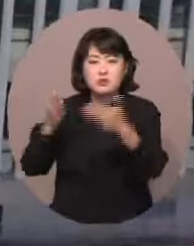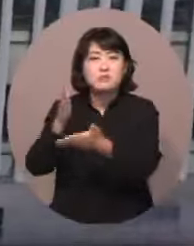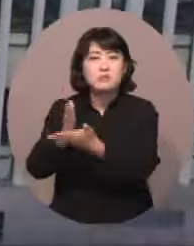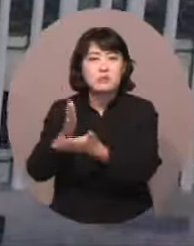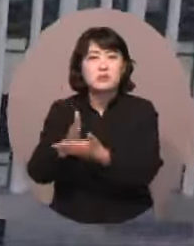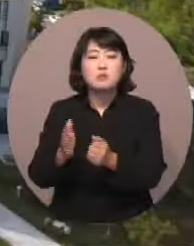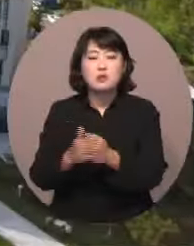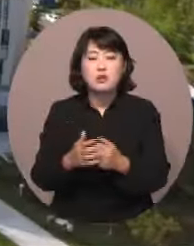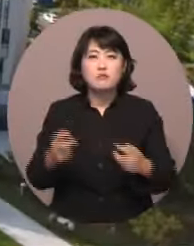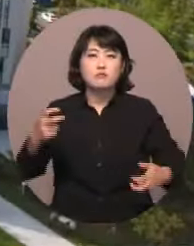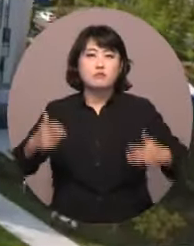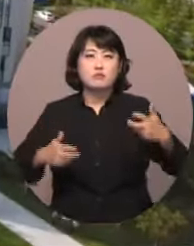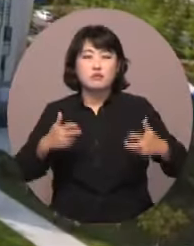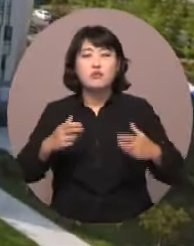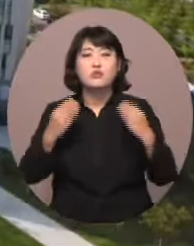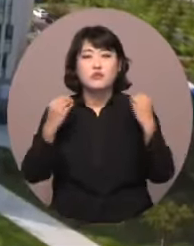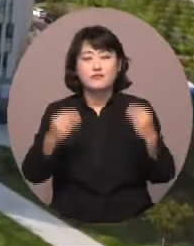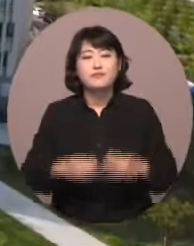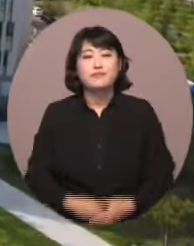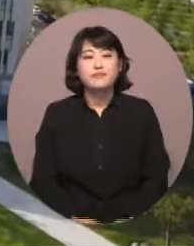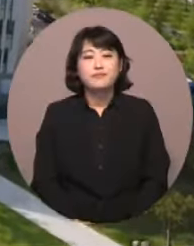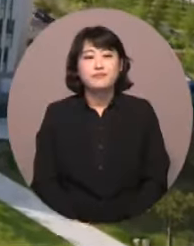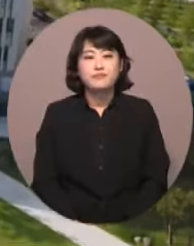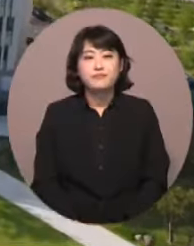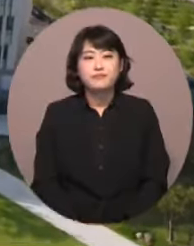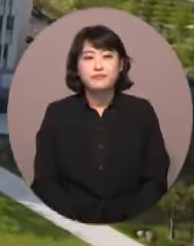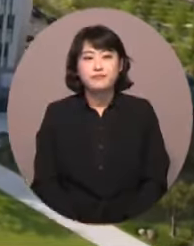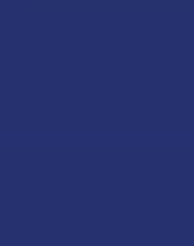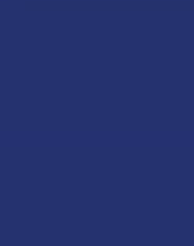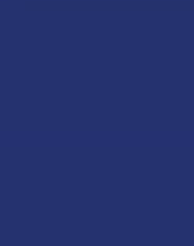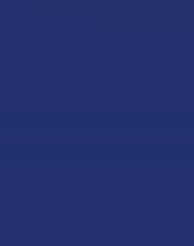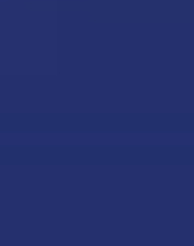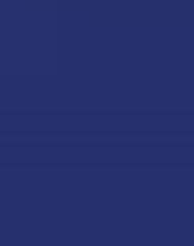모습입니다 MBC 뉴스 고병관 있니다